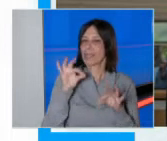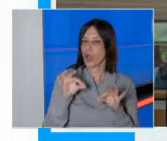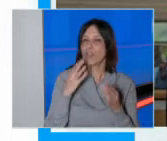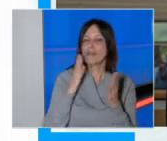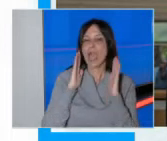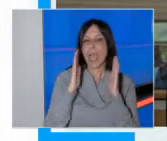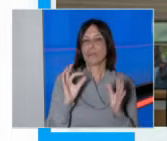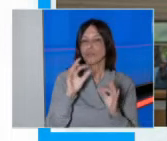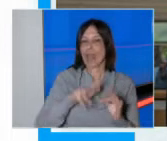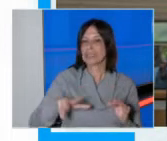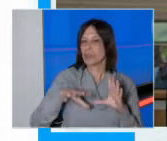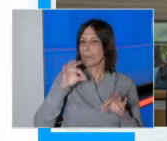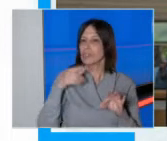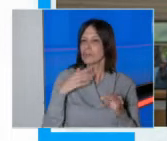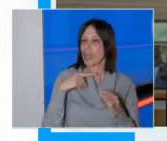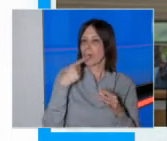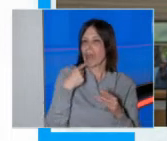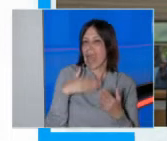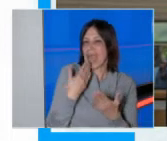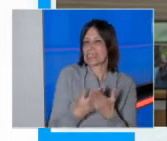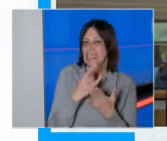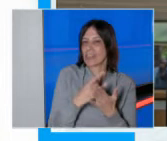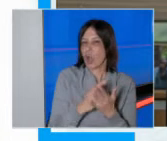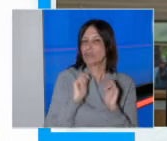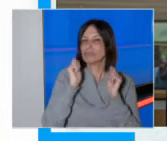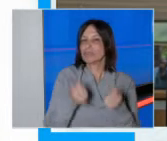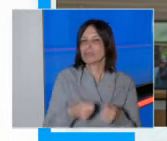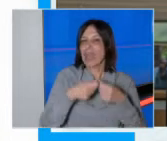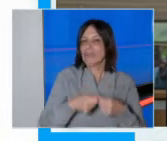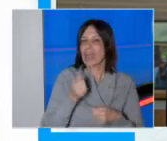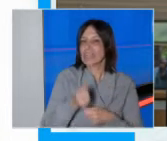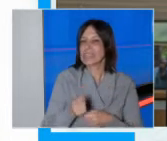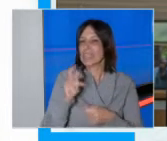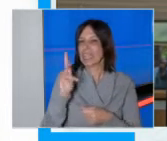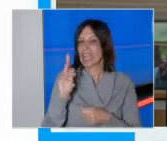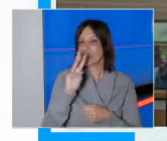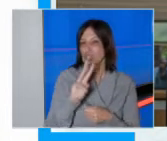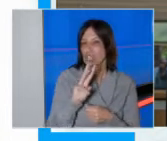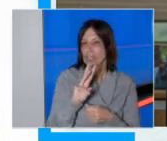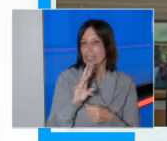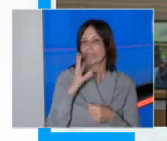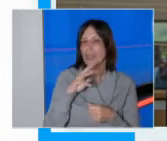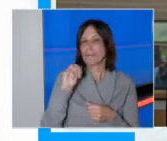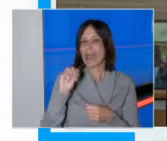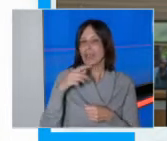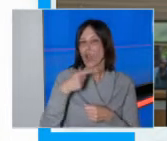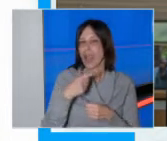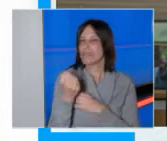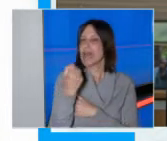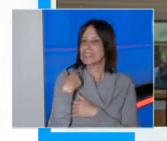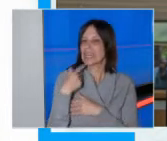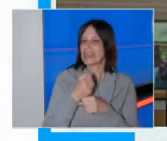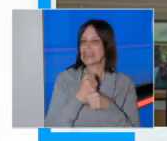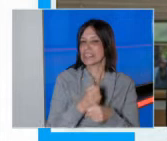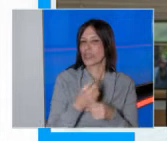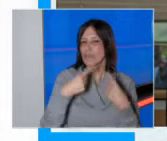החוק שהגשתי יחד עם חברת הכנסת קטי שטרית וחברת הכנסת מאי גולן. מחזק את נציגנו בוועדה, בוועדת הבחירות המרכזית, חבר